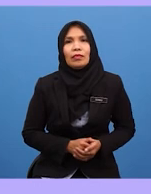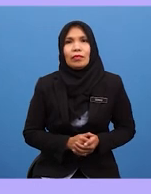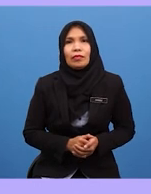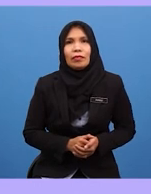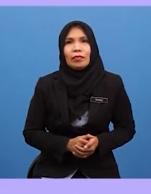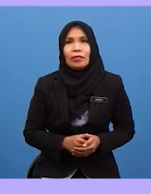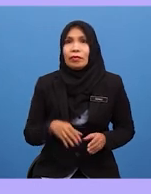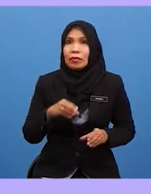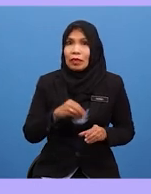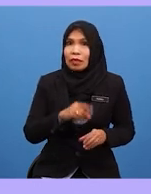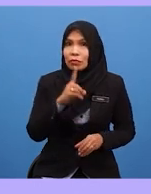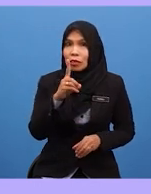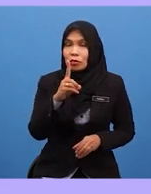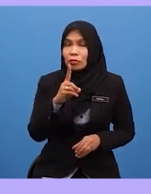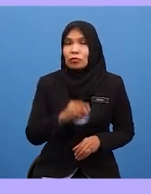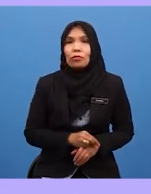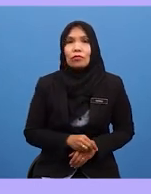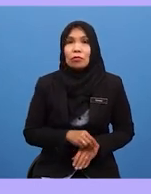satu jangka masa tertentu.